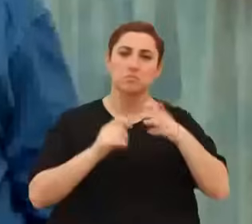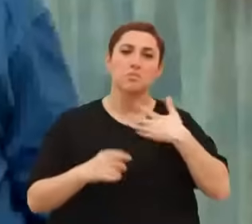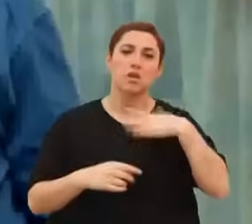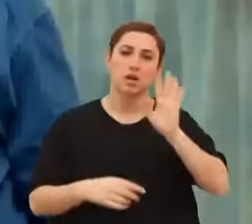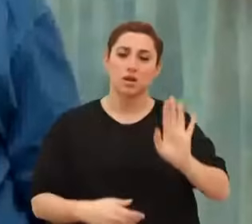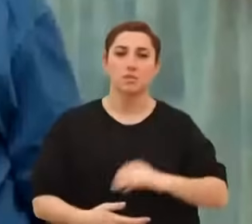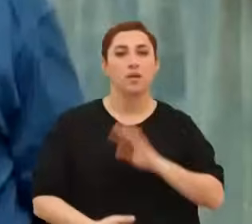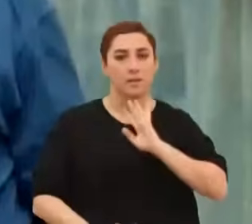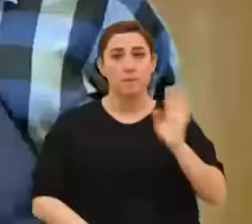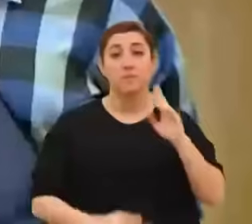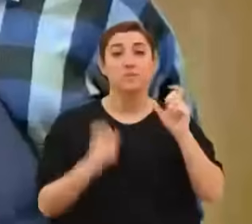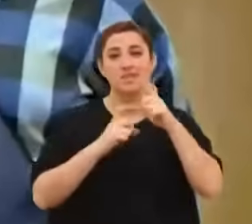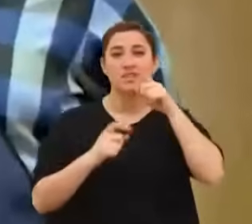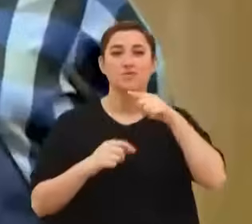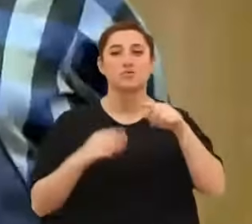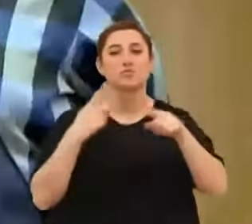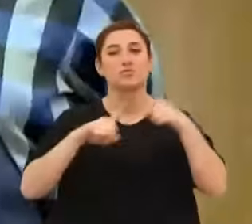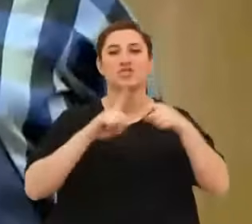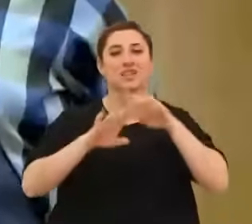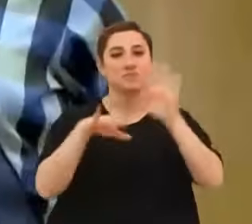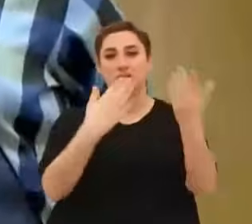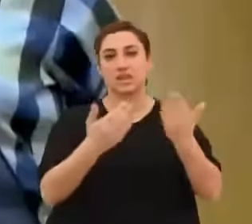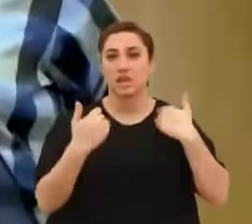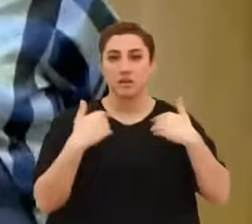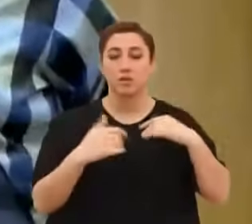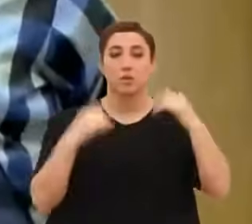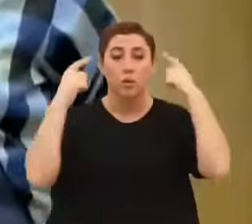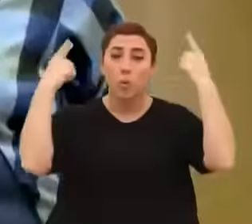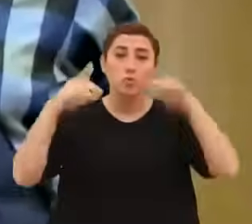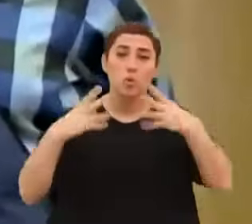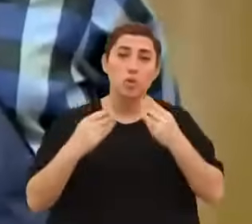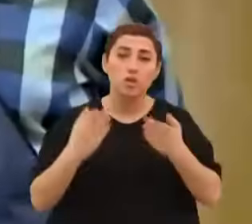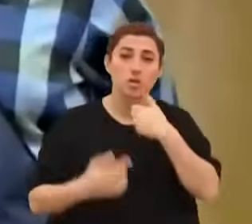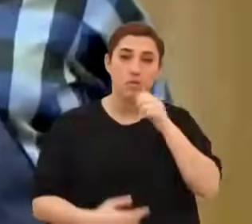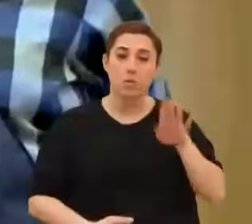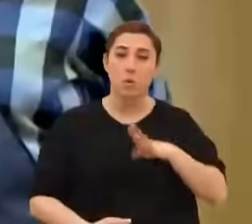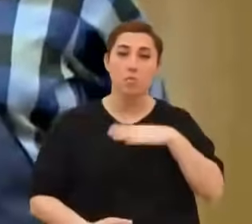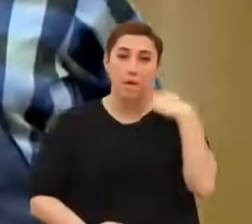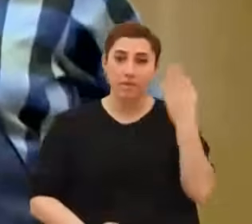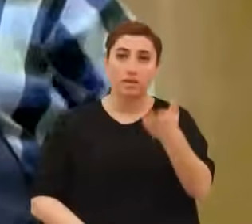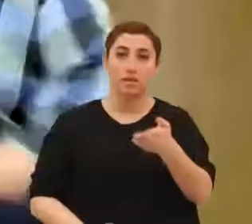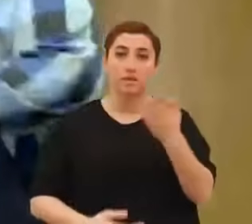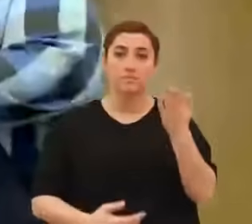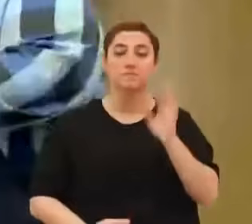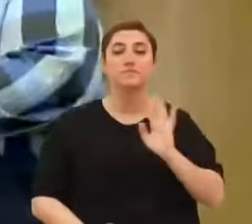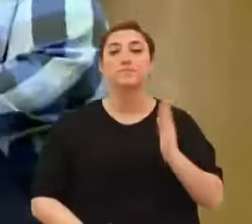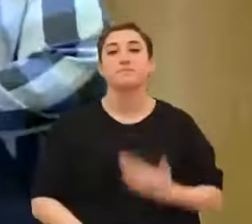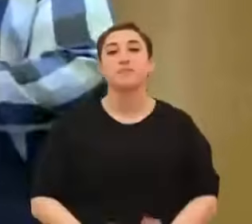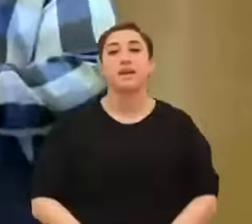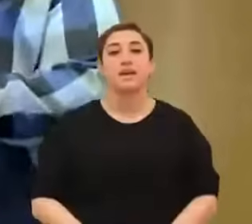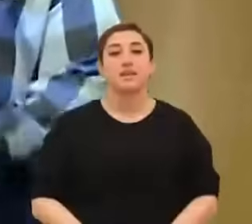etme. Tamam. Sinan, sen bıçakları bir ele getir kardeşim bana. Koç ne olacak abi? Oğlum adakmış işte. Hayır,